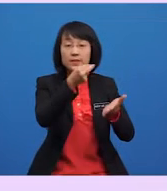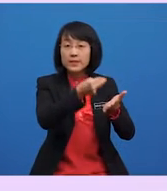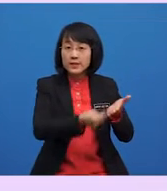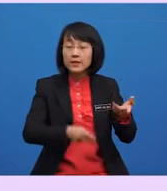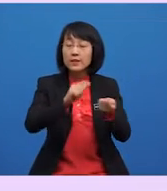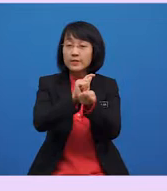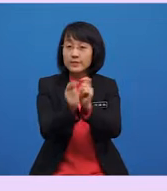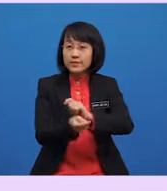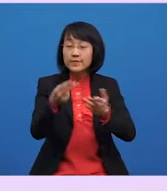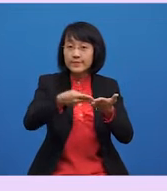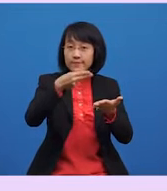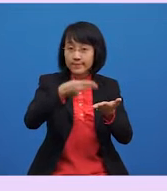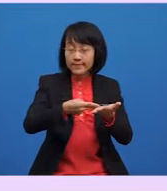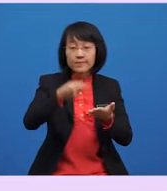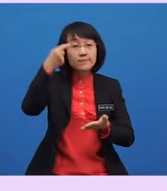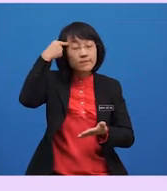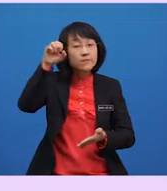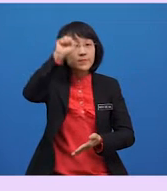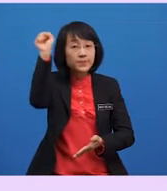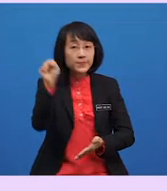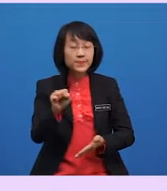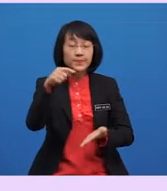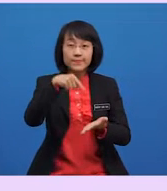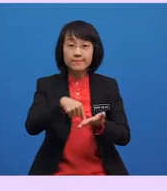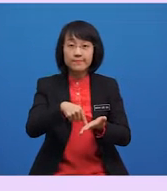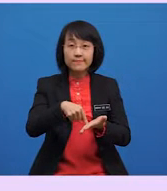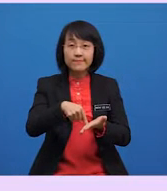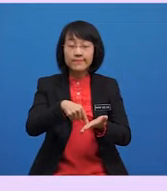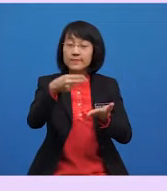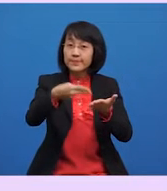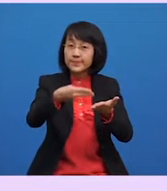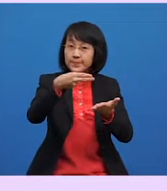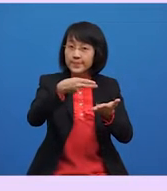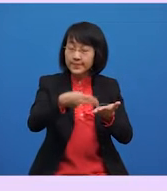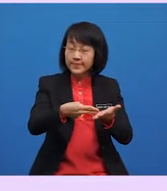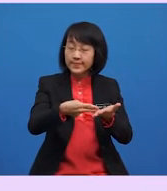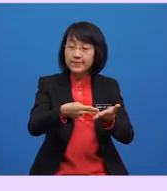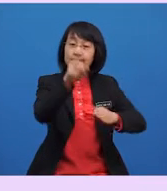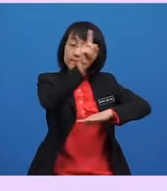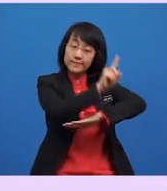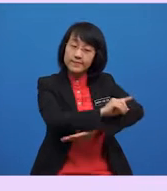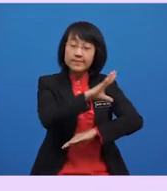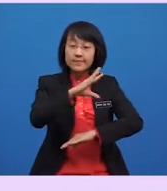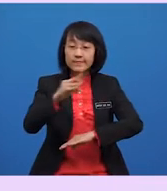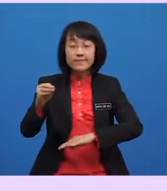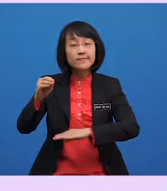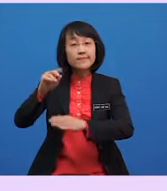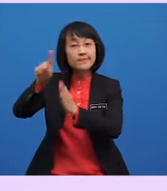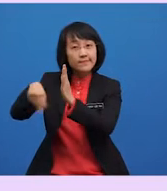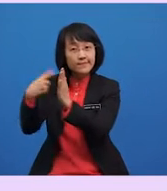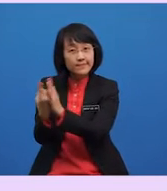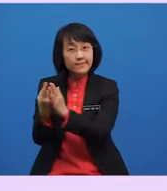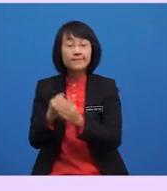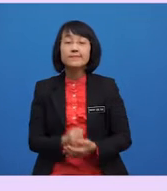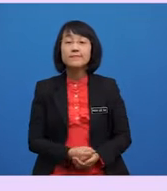penukaran unit. Bagi soalan ini, nilai penukaran unit yang terlibat ialah hari dan jam. Satu